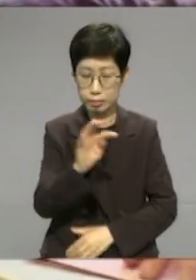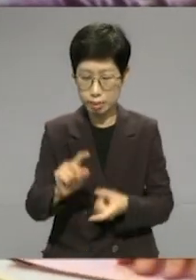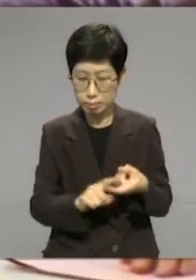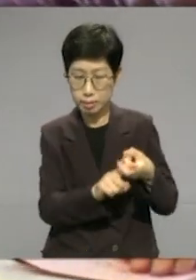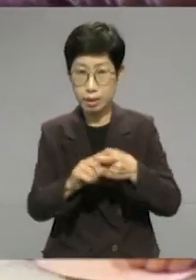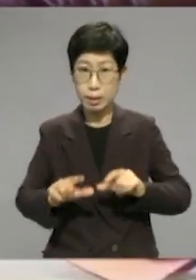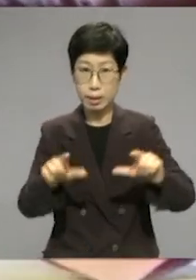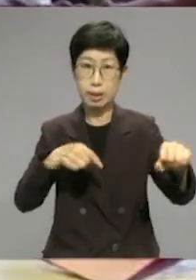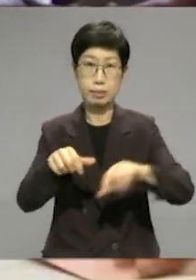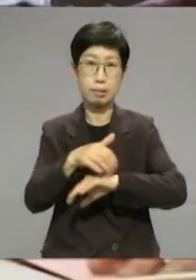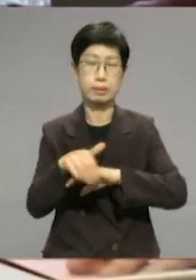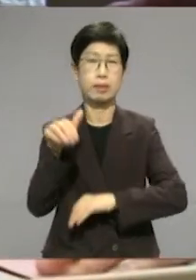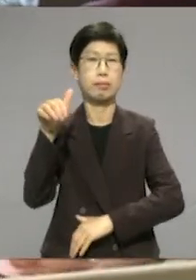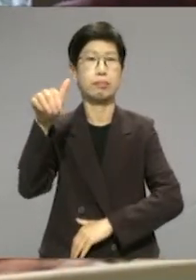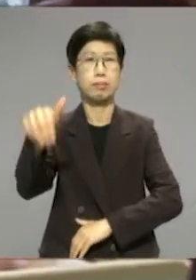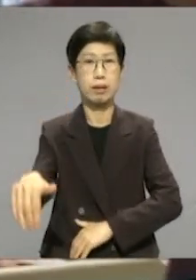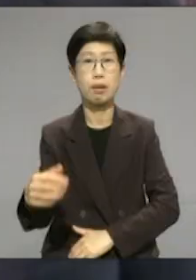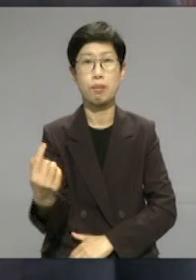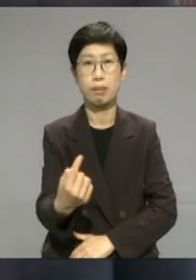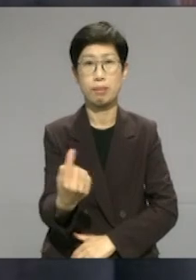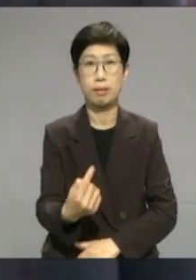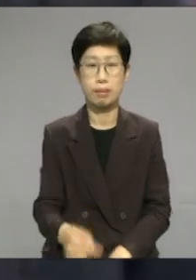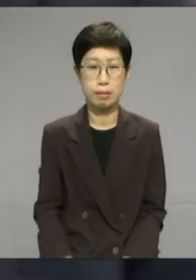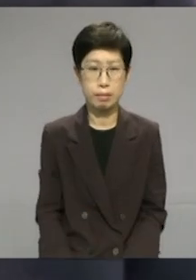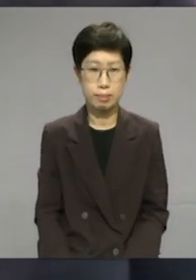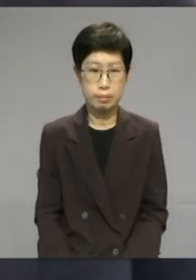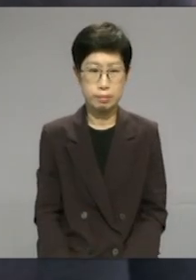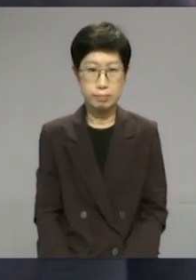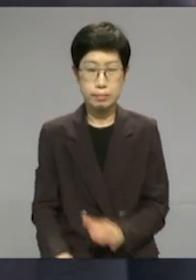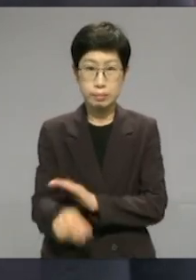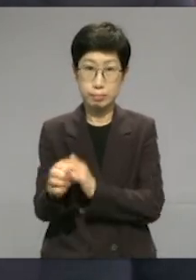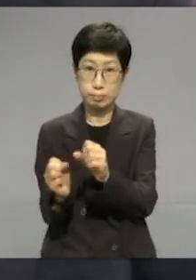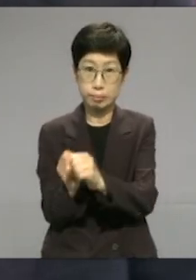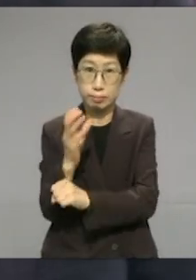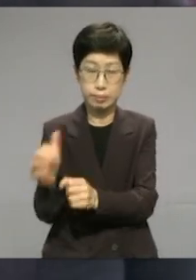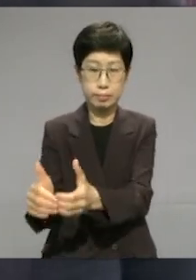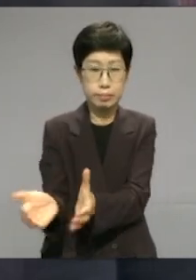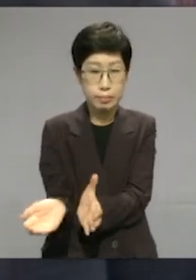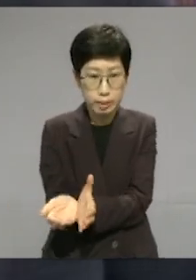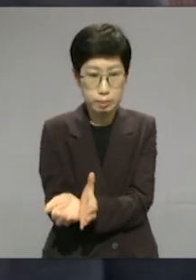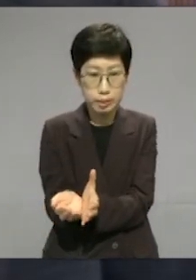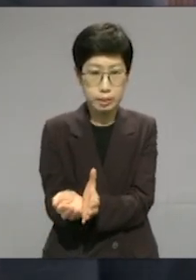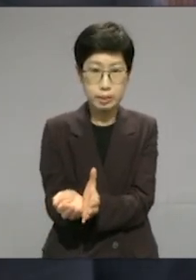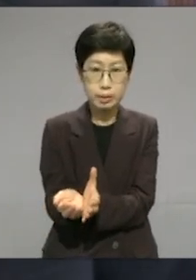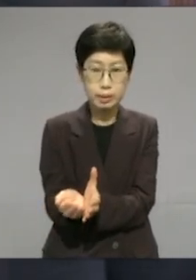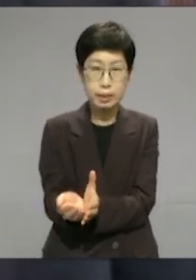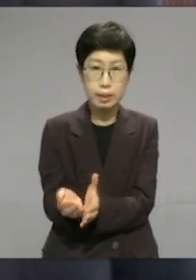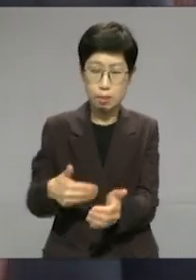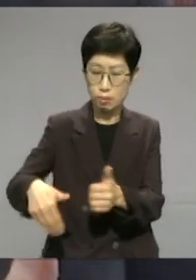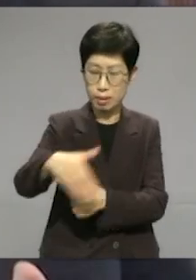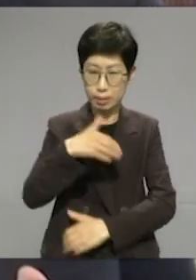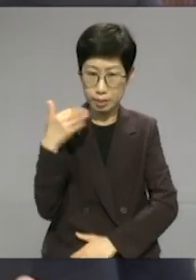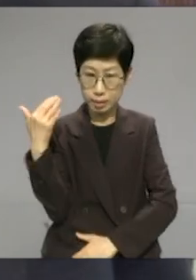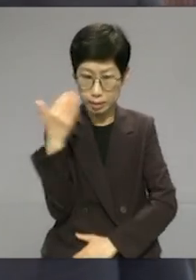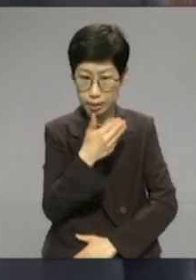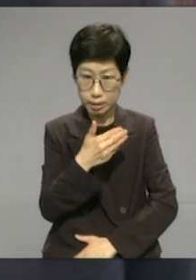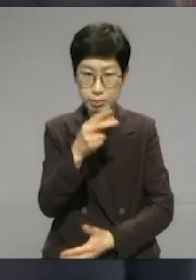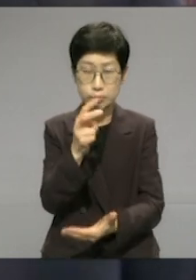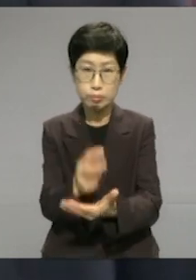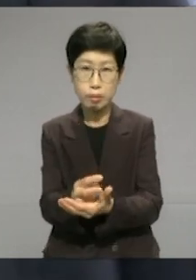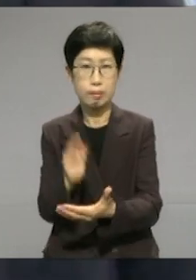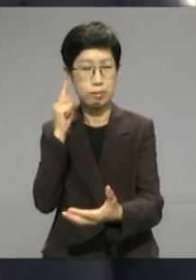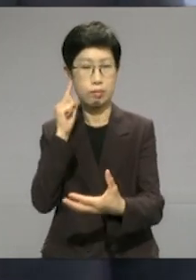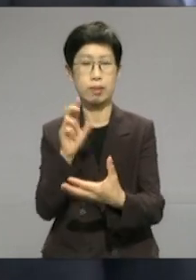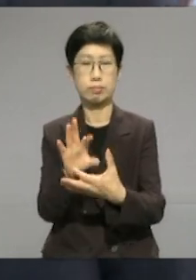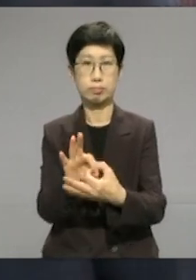크게 약화될 전망입니다. Far right is not interested in doing legislation on the Green Deal. If you look at the last